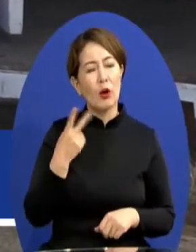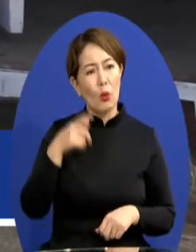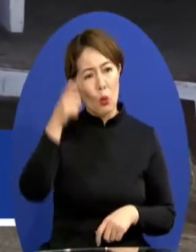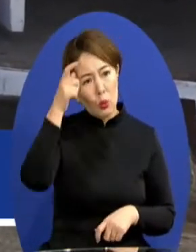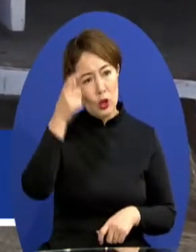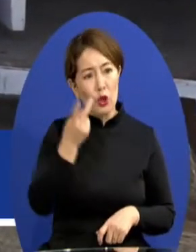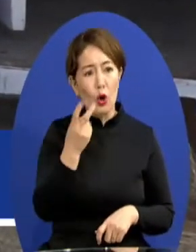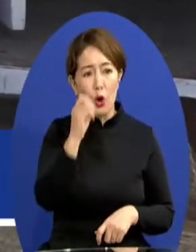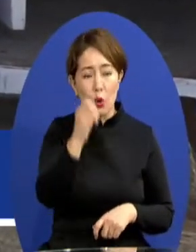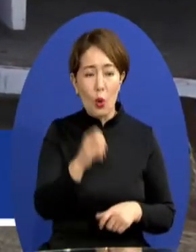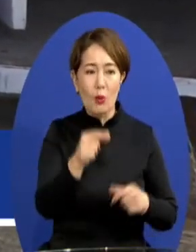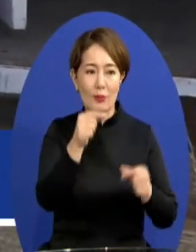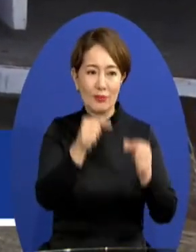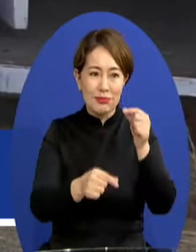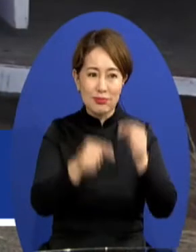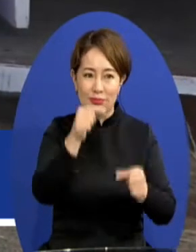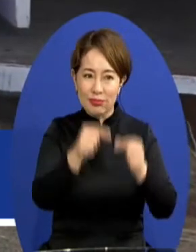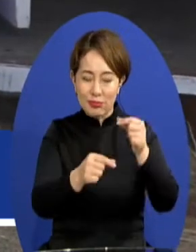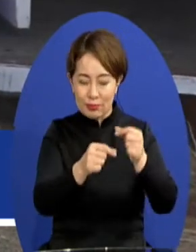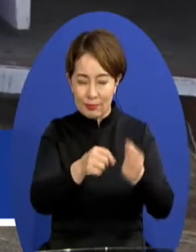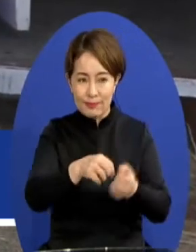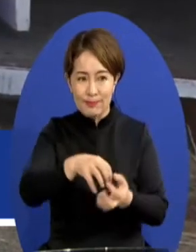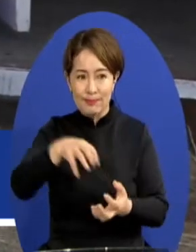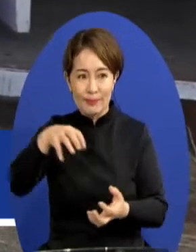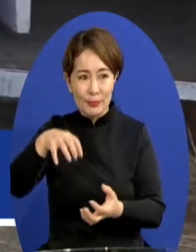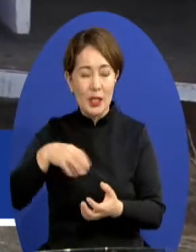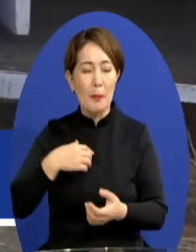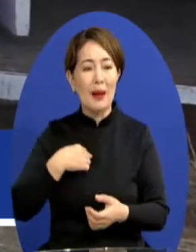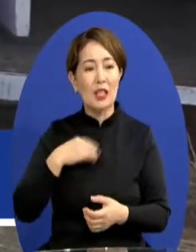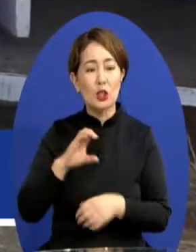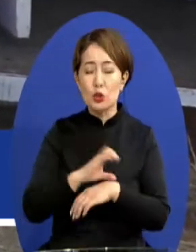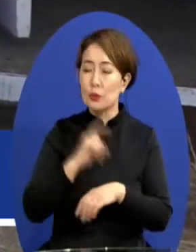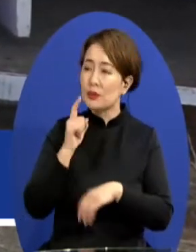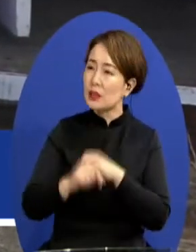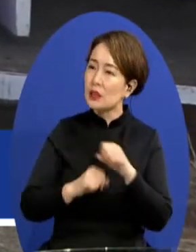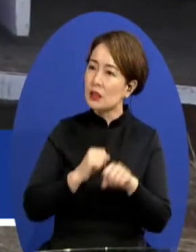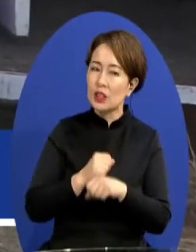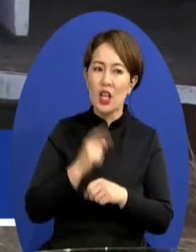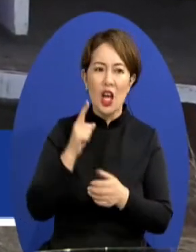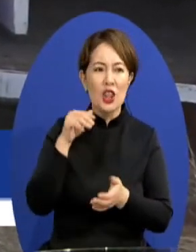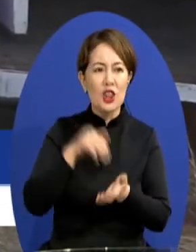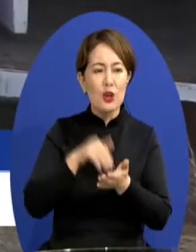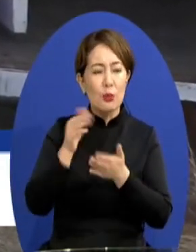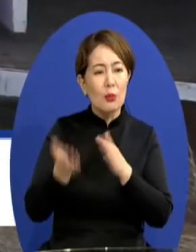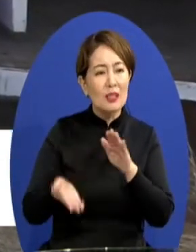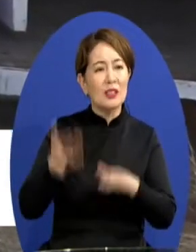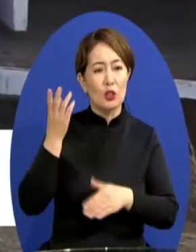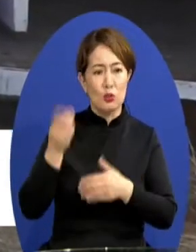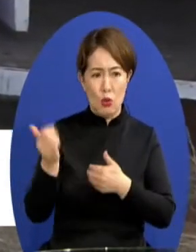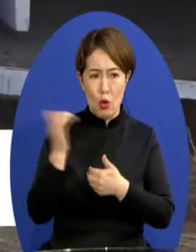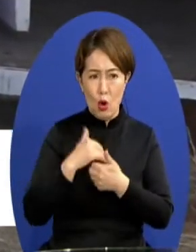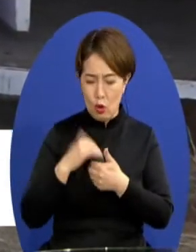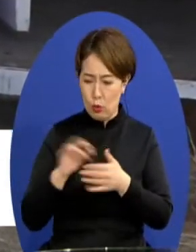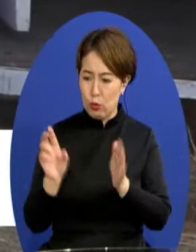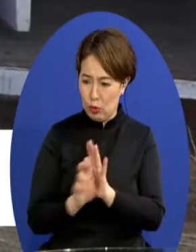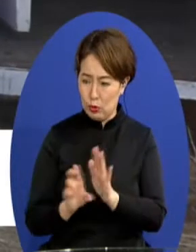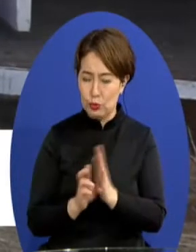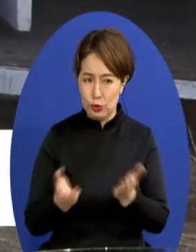20% саахад л ерөөсөө манай суманд бол жилд тэр бумаас дээш төгрөгийн орлого орох